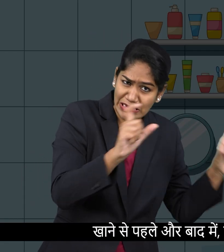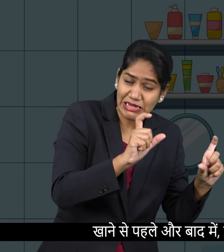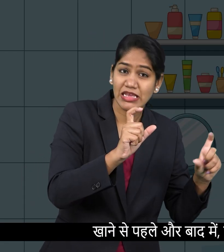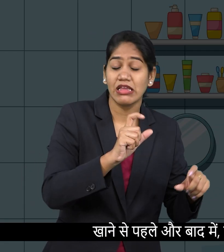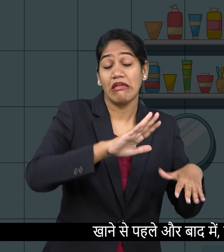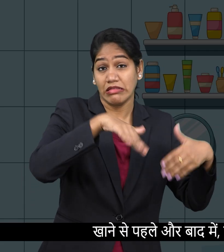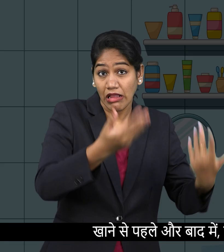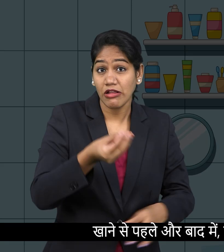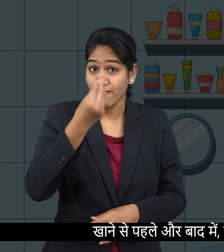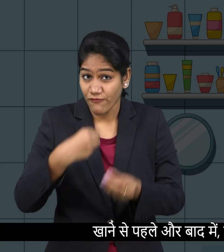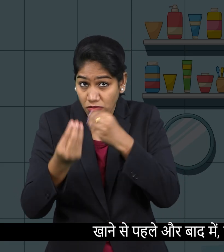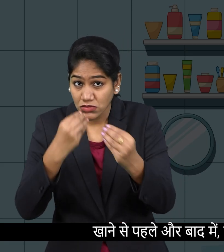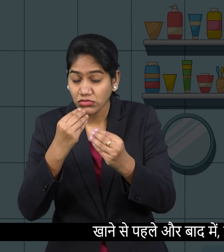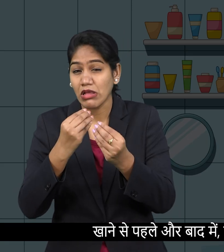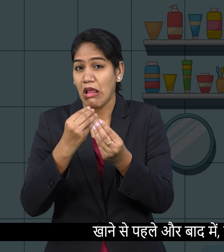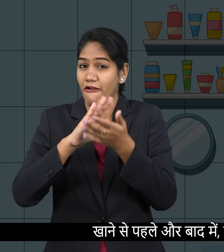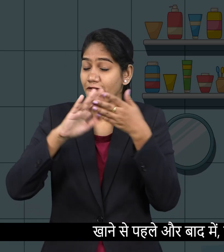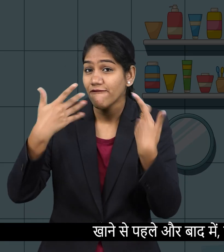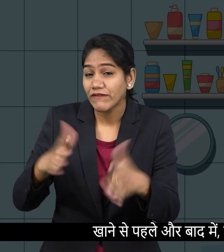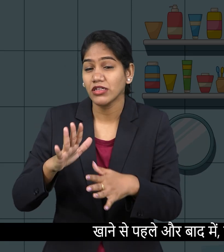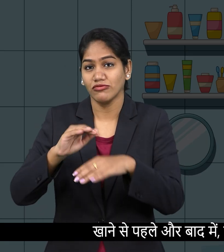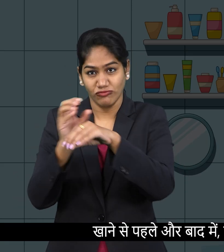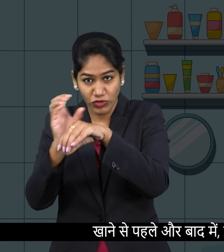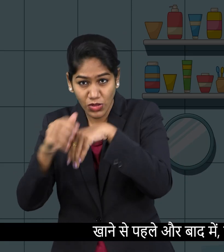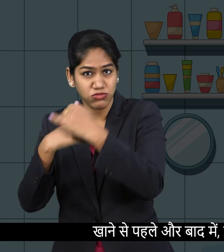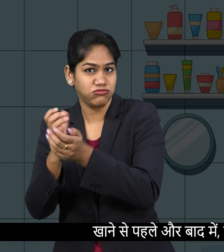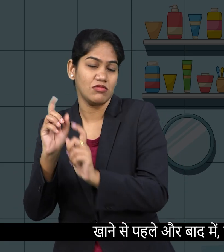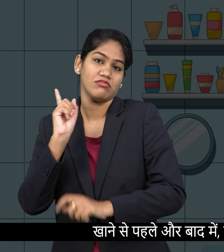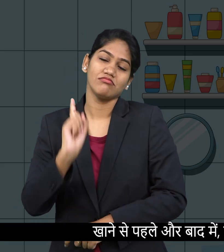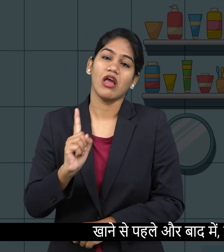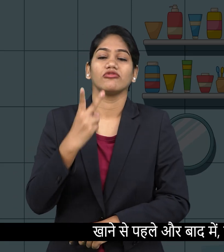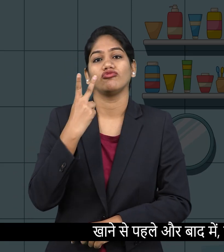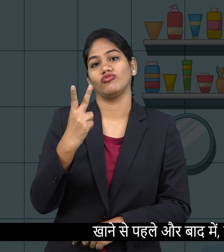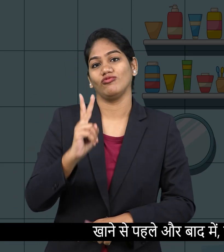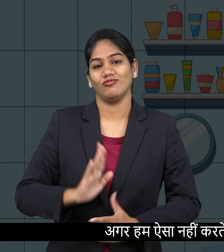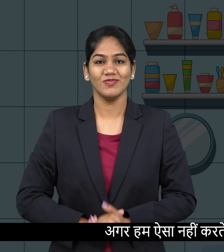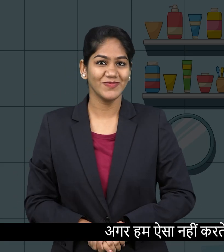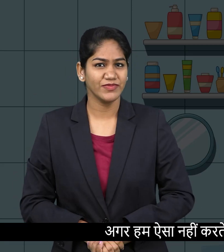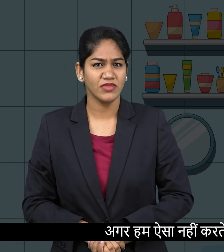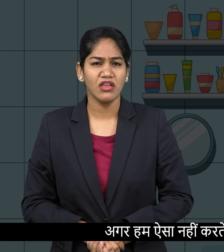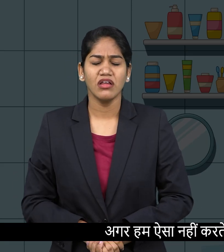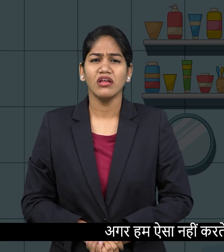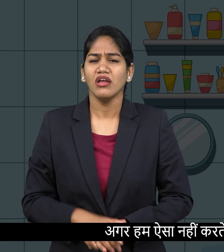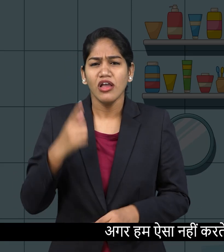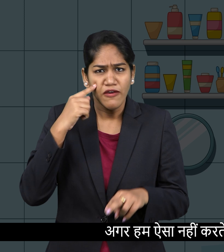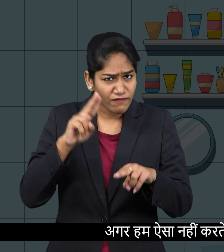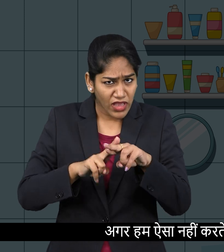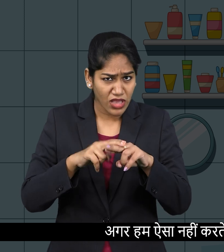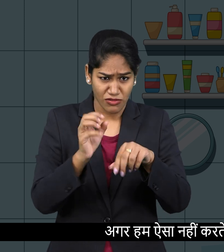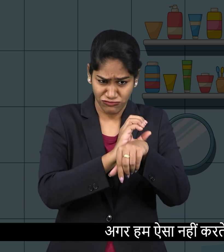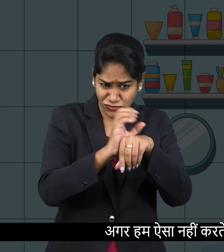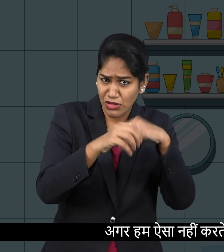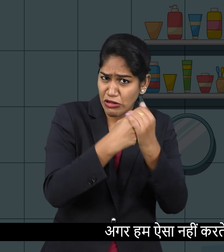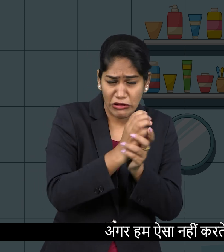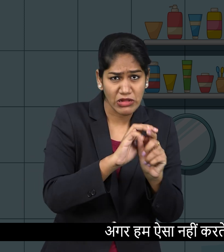साबुन और पानी से धोएं। अगर हम ऐसा नहीं करते हैं तो